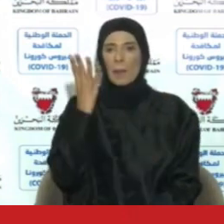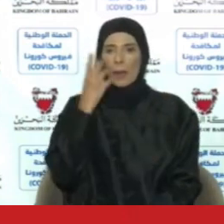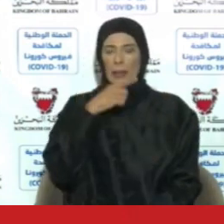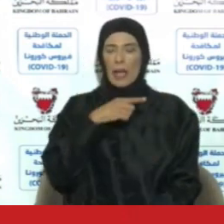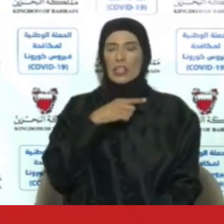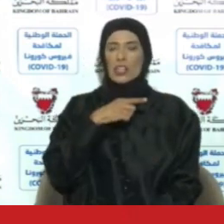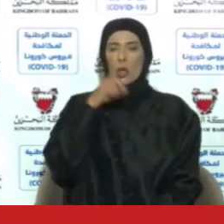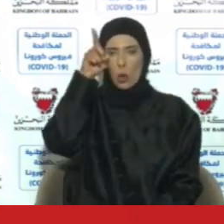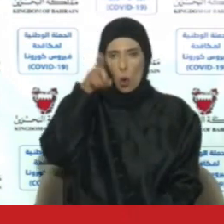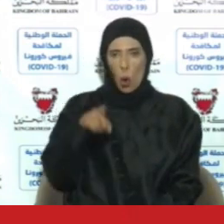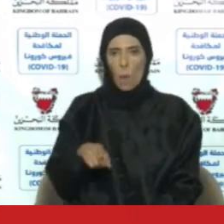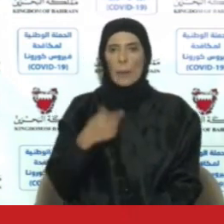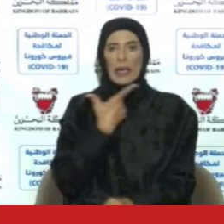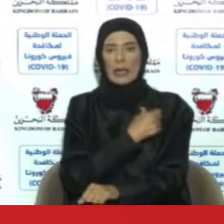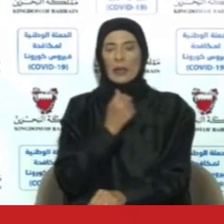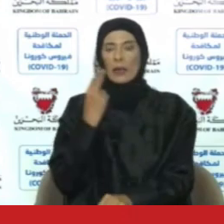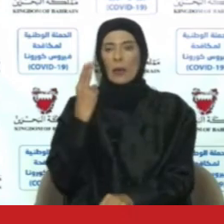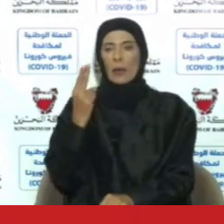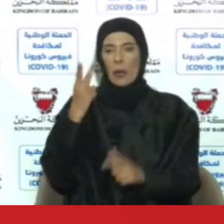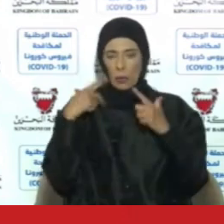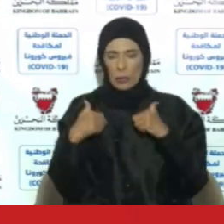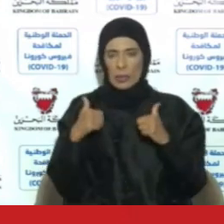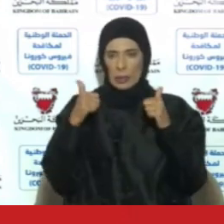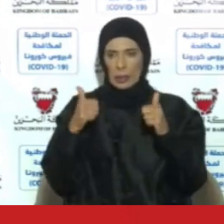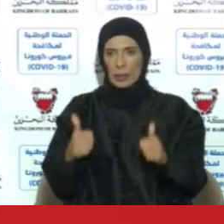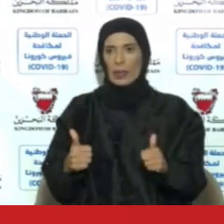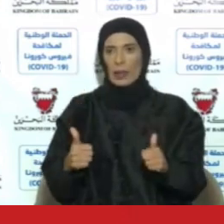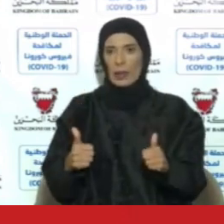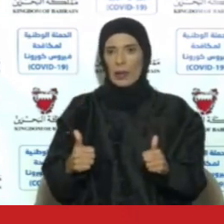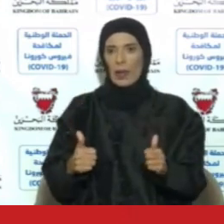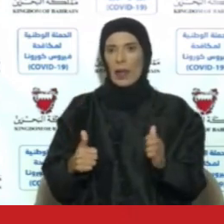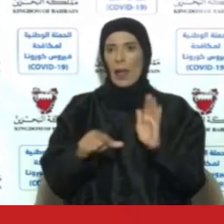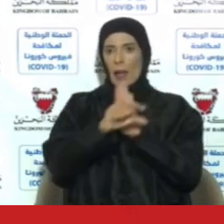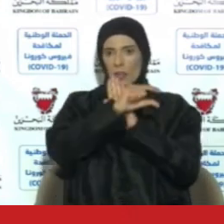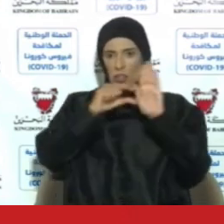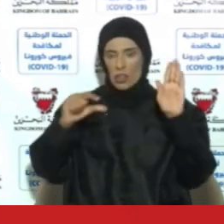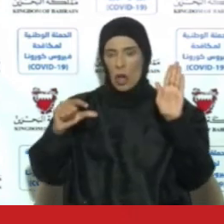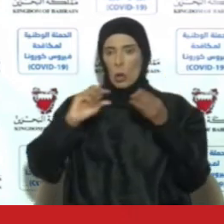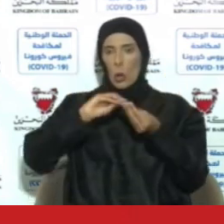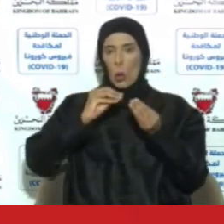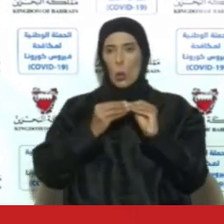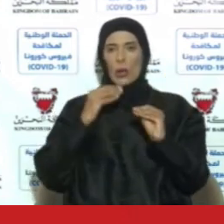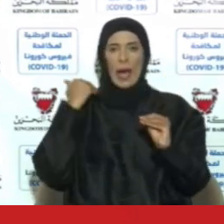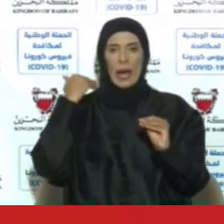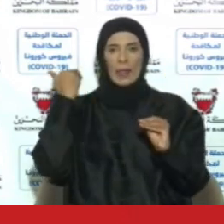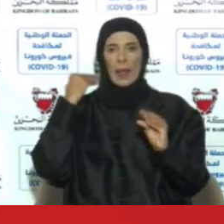الجرعة الثانية والمتعافين من خلال إبراز الشعار باللون الأخضر